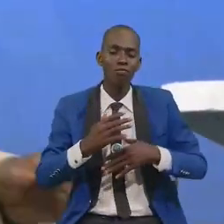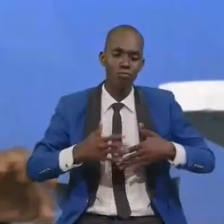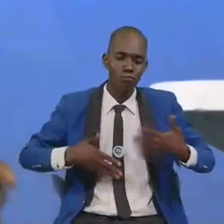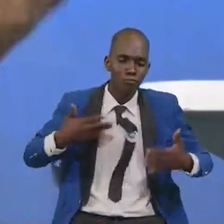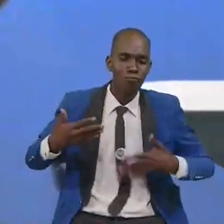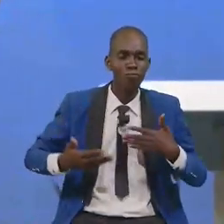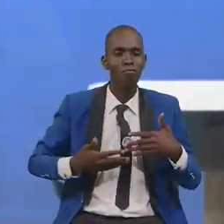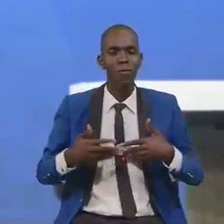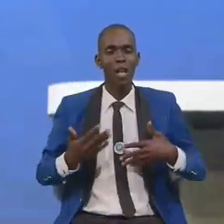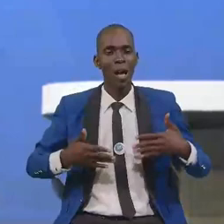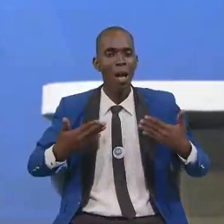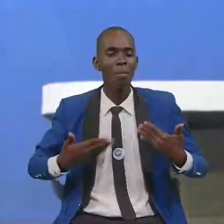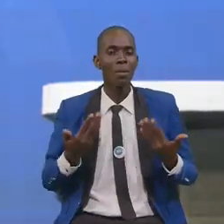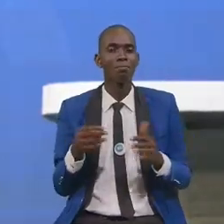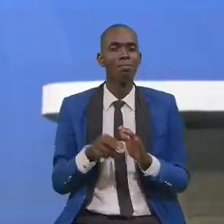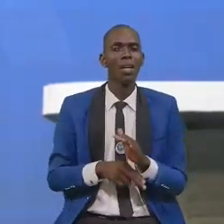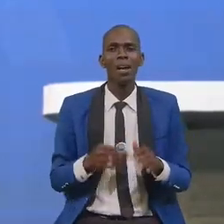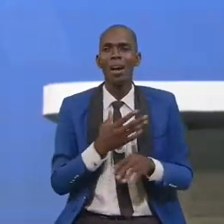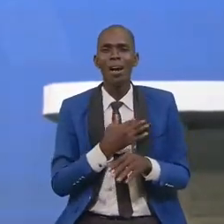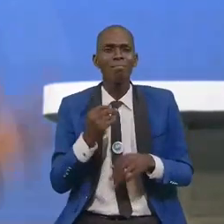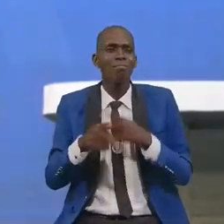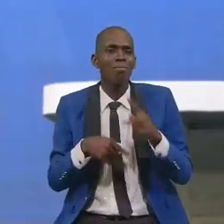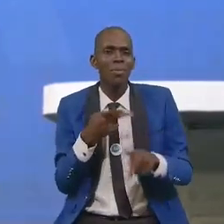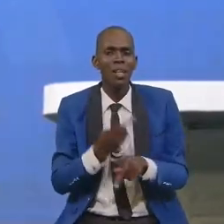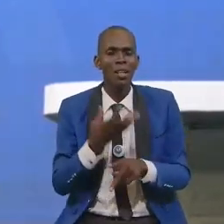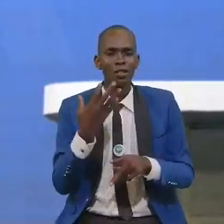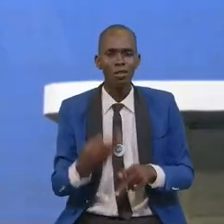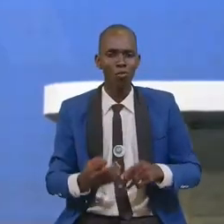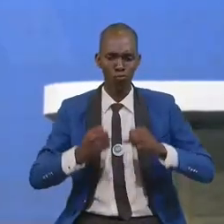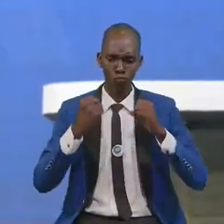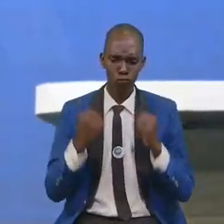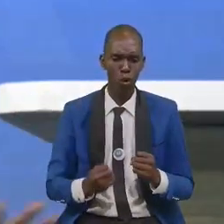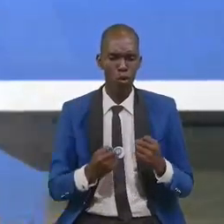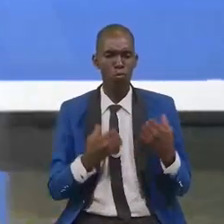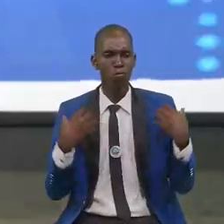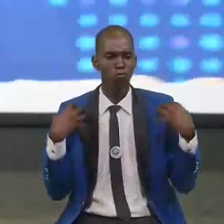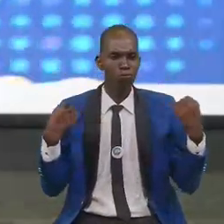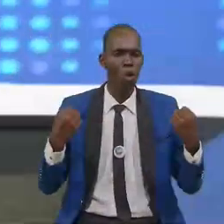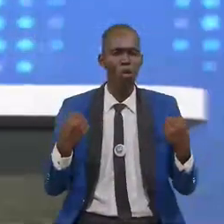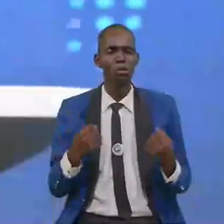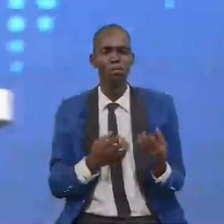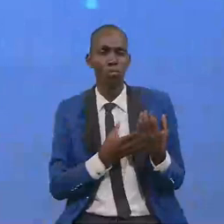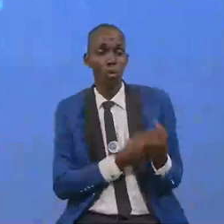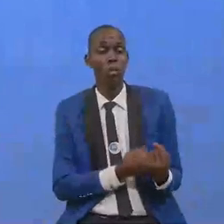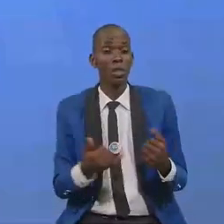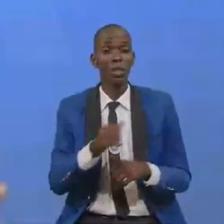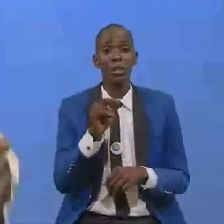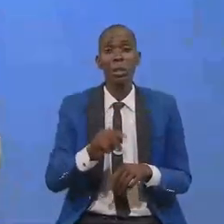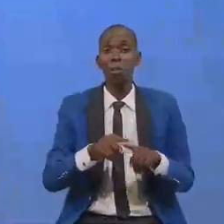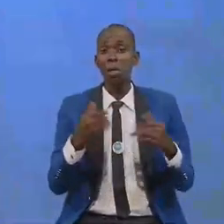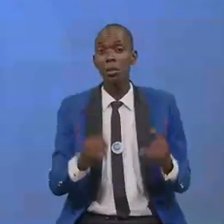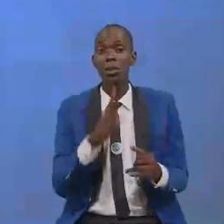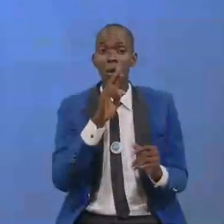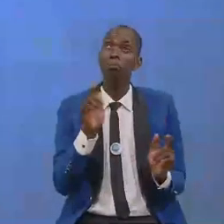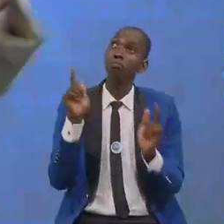bonheur et le type de force de courage dont ils ont besoin maintenant vous venez à Christ tous